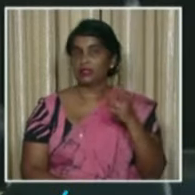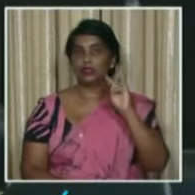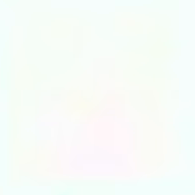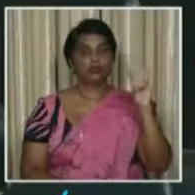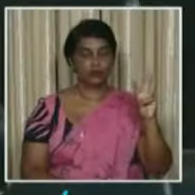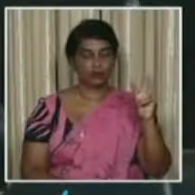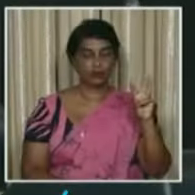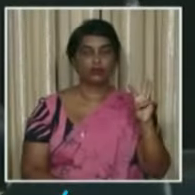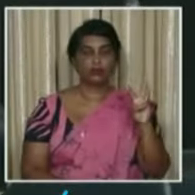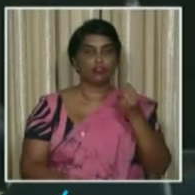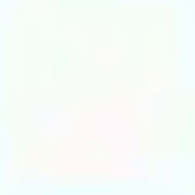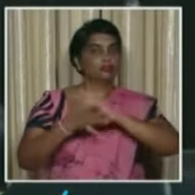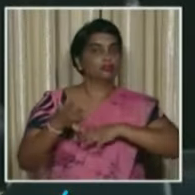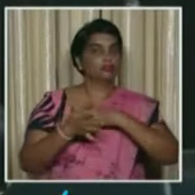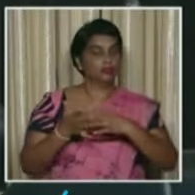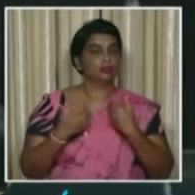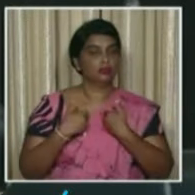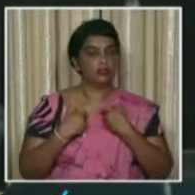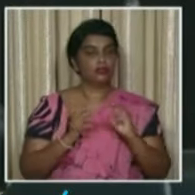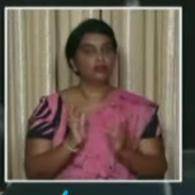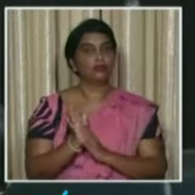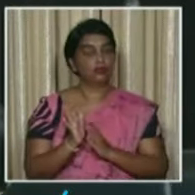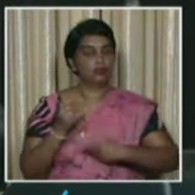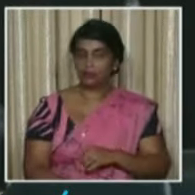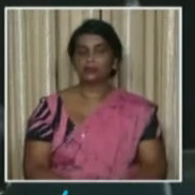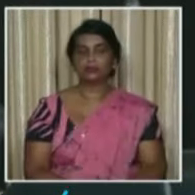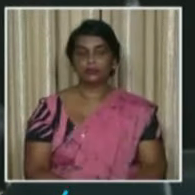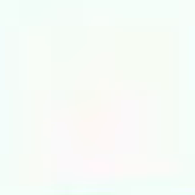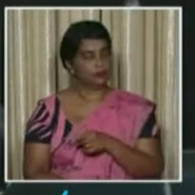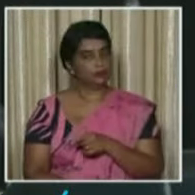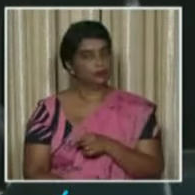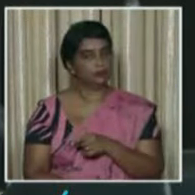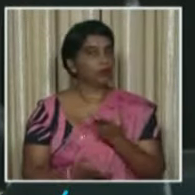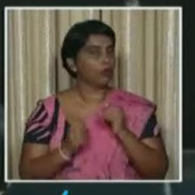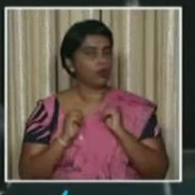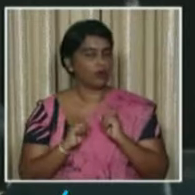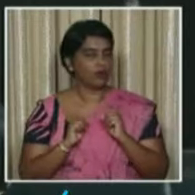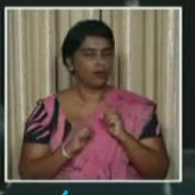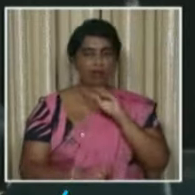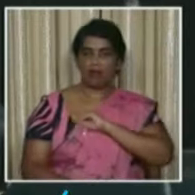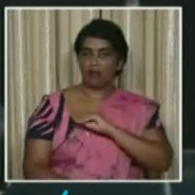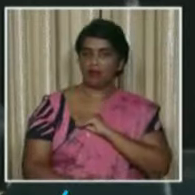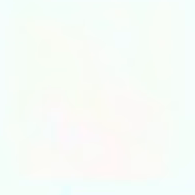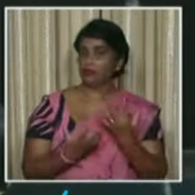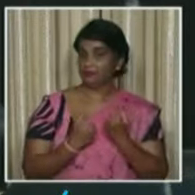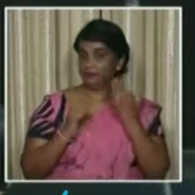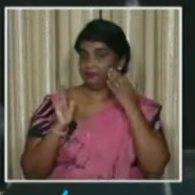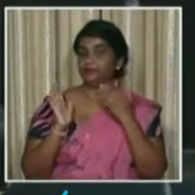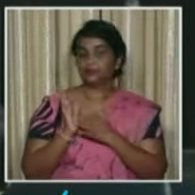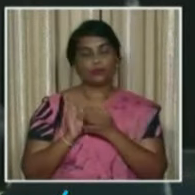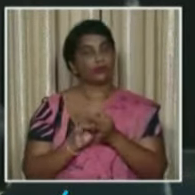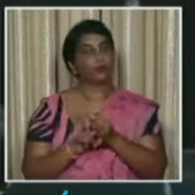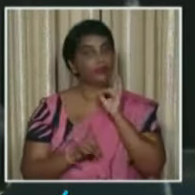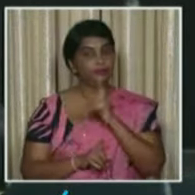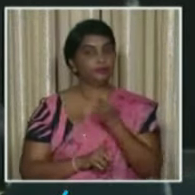7833 ක ඇස්තමේන්තු අපි කාර්ක සභාවේ අනුමත කරා ඒකට කොහොමද ආදායම ලබා ගන්න කියන එක